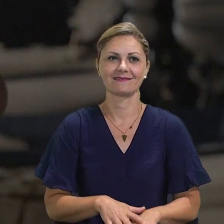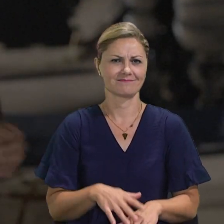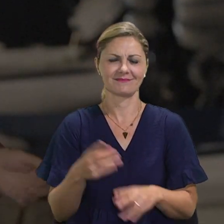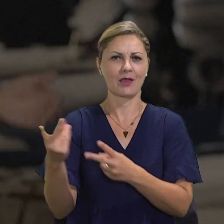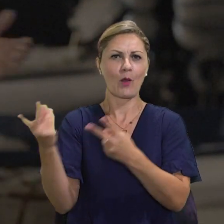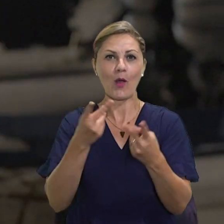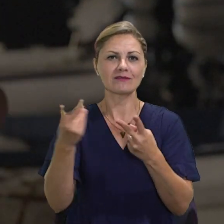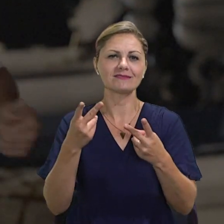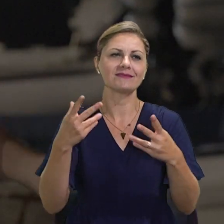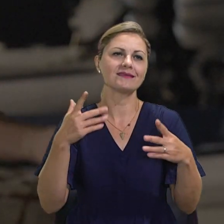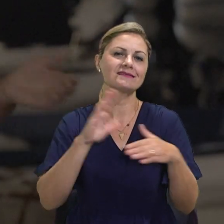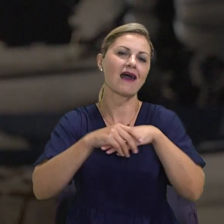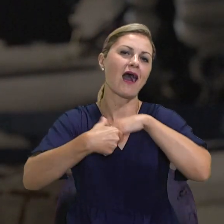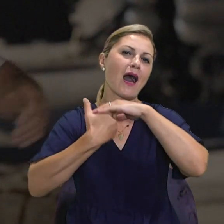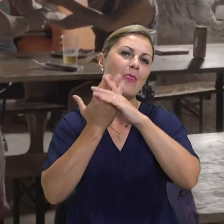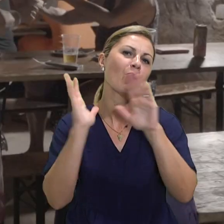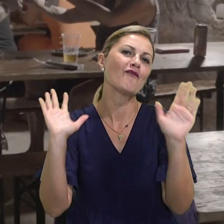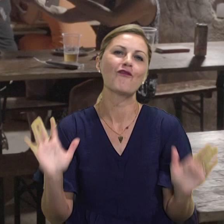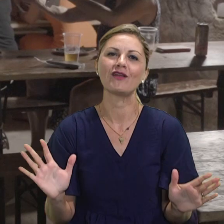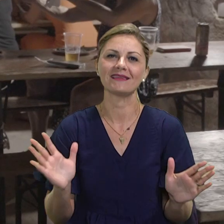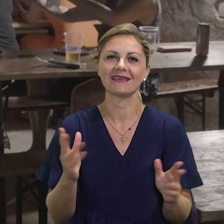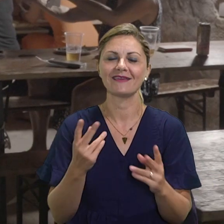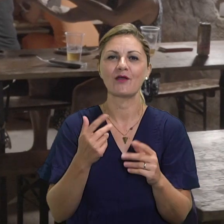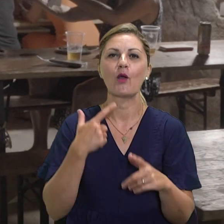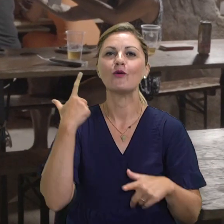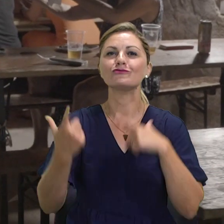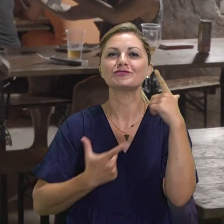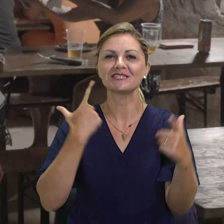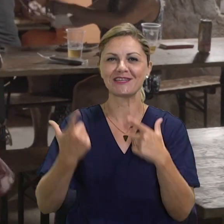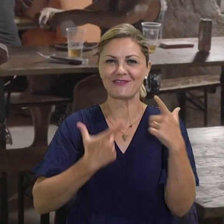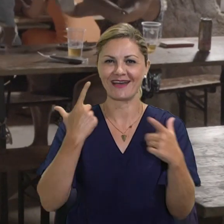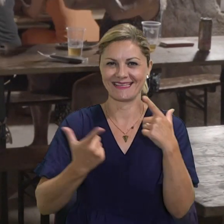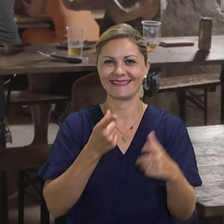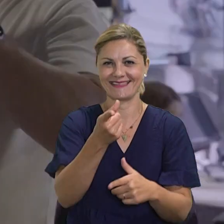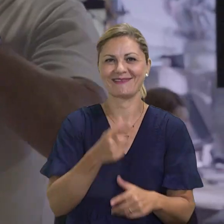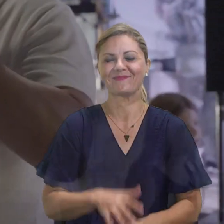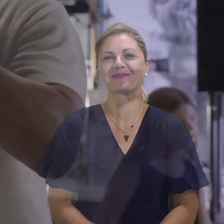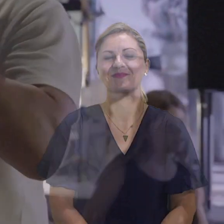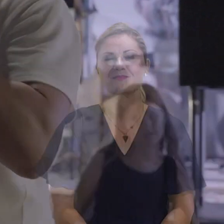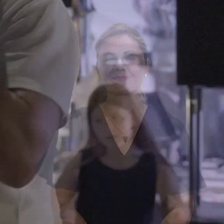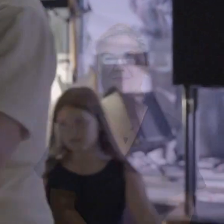ste, posjetitelji zadovoljni, a mi vam za kraj donosimo još malo atmosfere iz Arbanije.